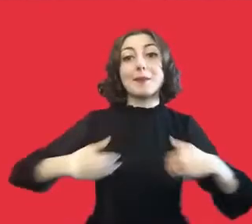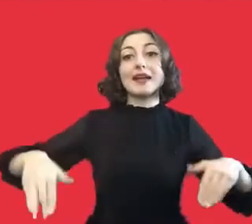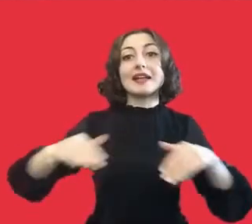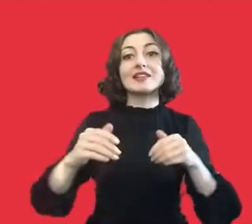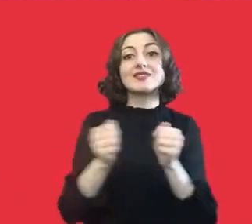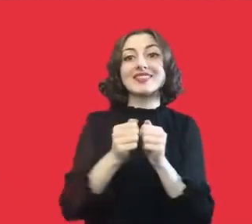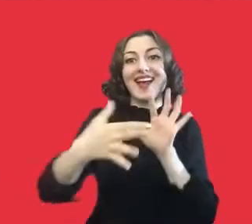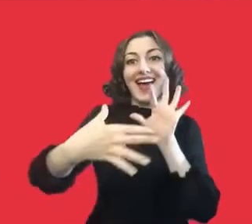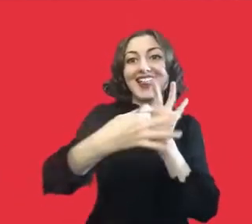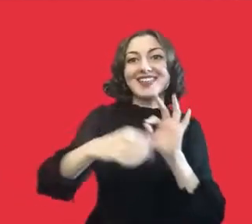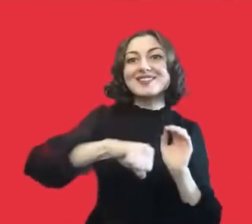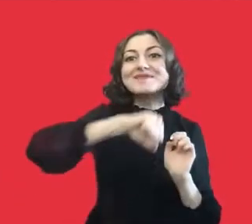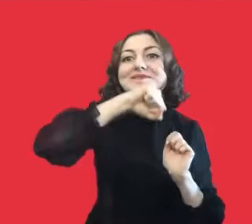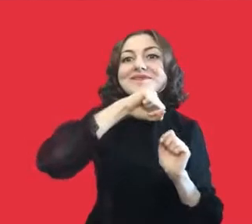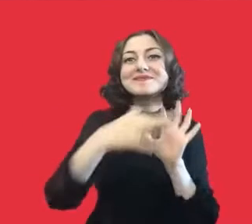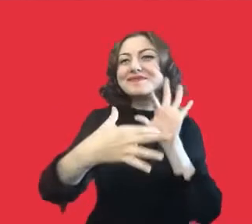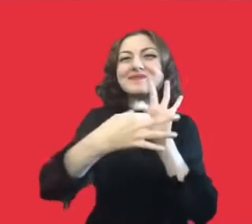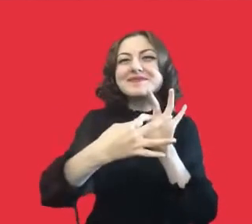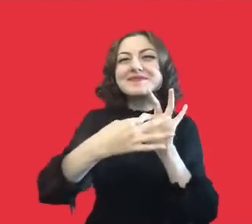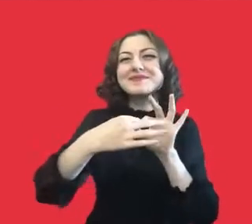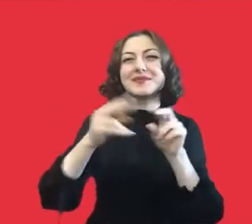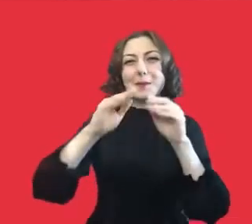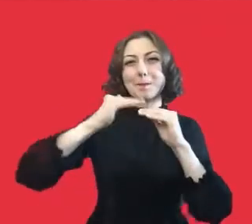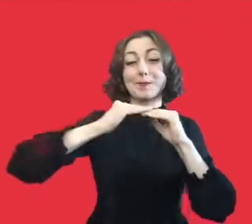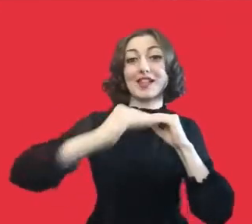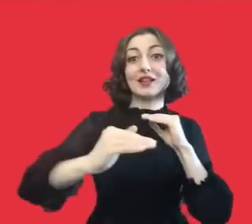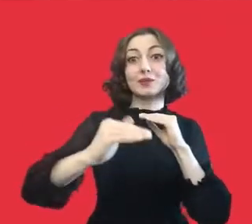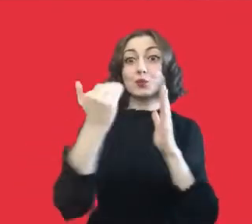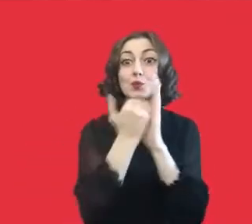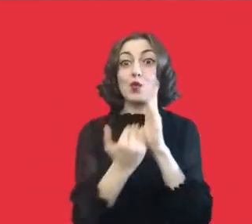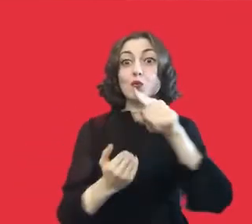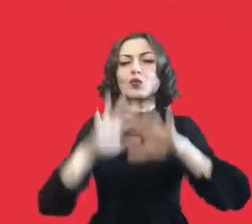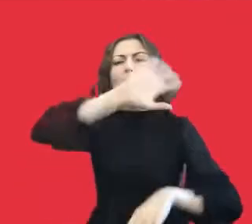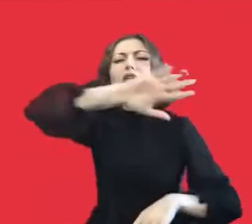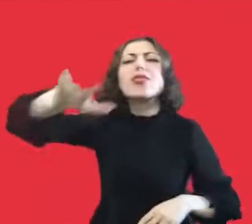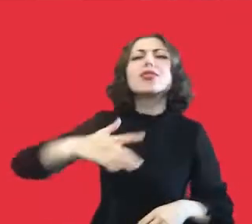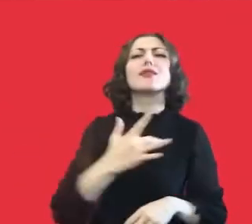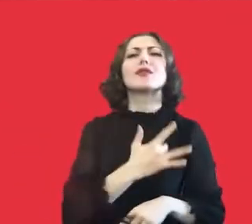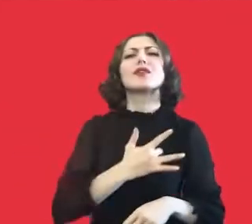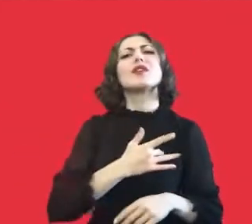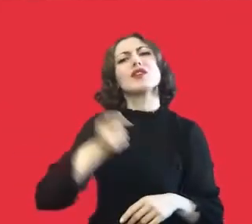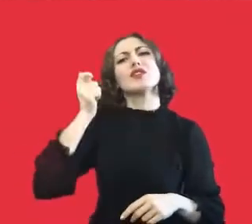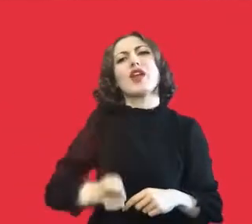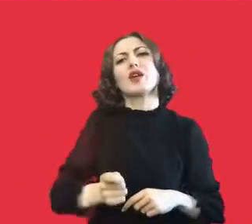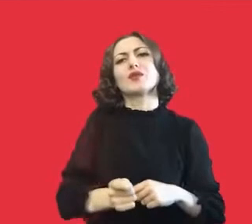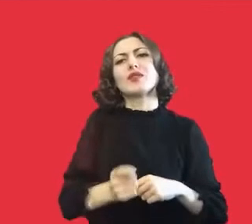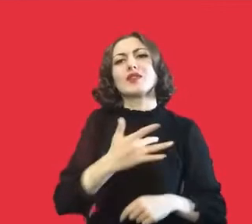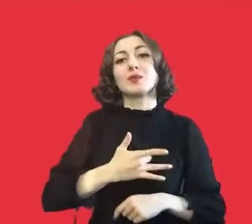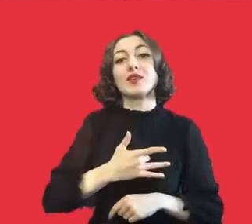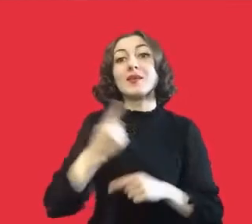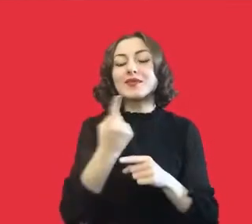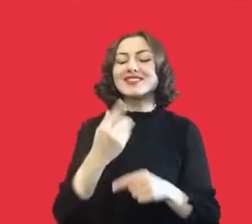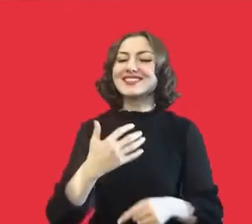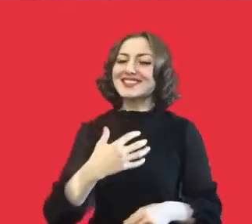aracılığınızla hem Birleşmiş Milletler Gönüllü Programı'nın bütün gönüllerini dünya çapında hem de gönlünden bir şeyler yapmaya